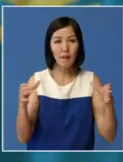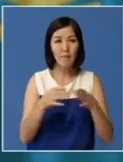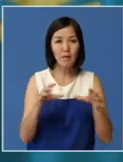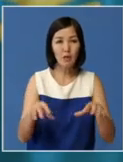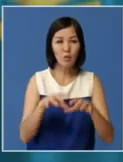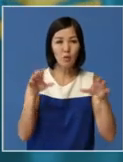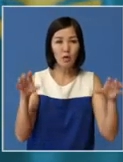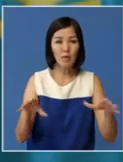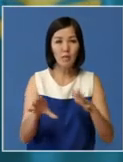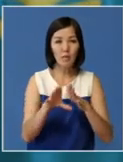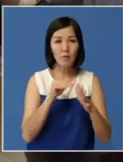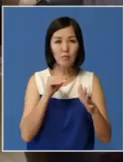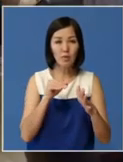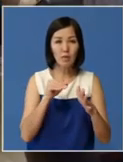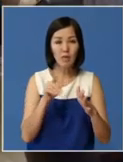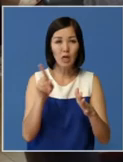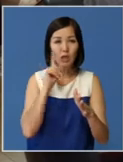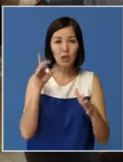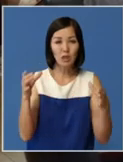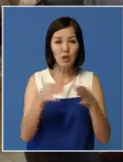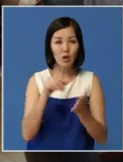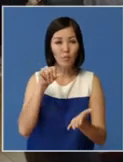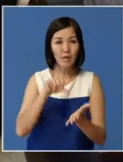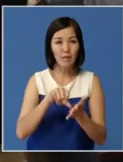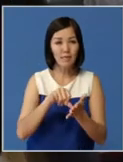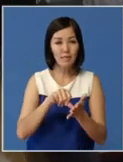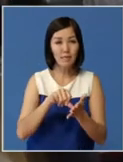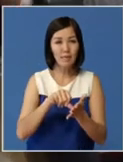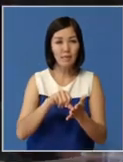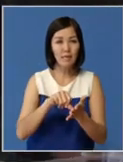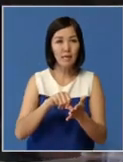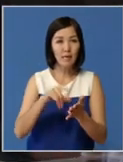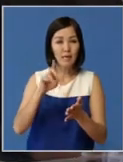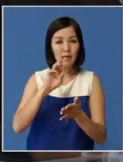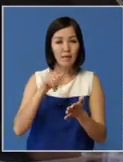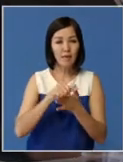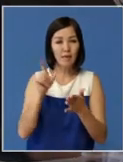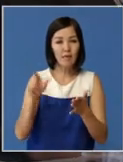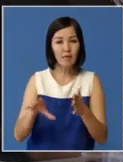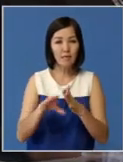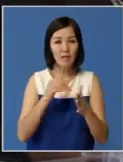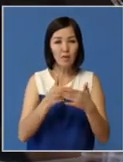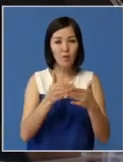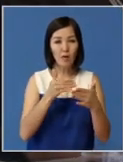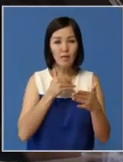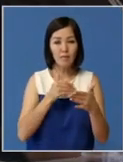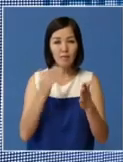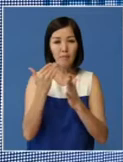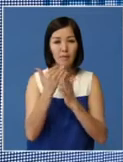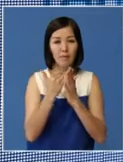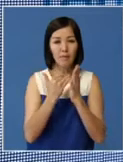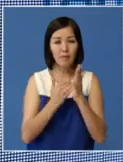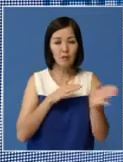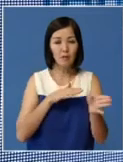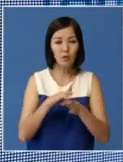төрағалары, депутаттық фракция мүшелері, жастар қауымы қатысты. Онда ел президентінің сайлауалды бағдарламасын жүзеге асыру бойынша